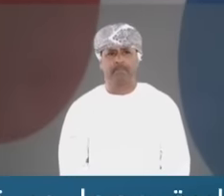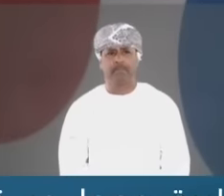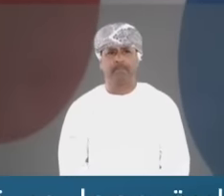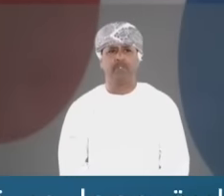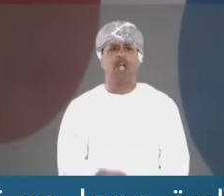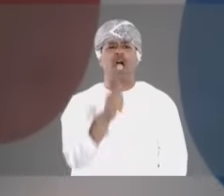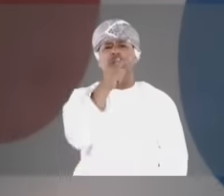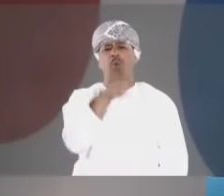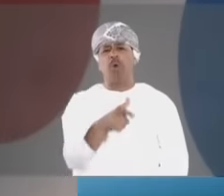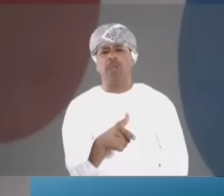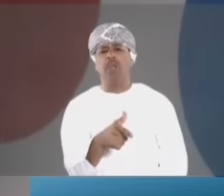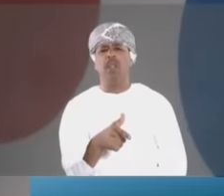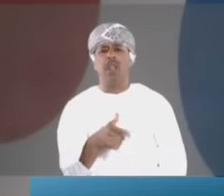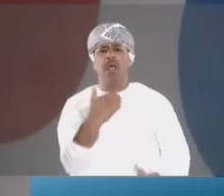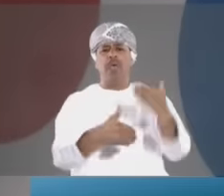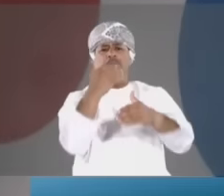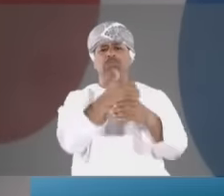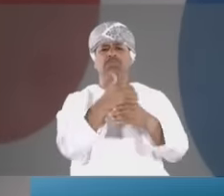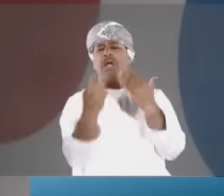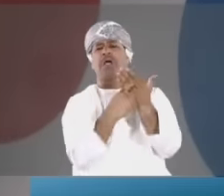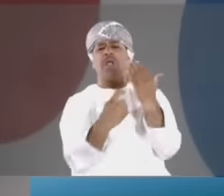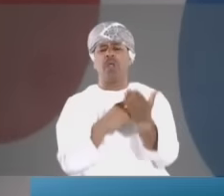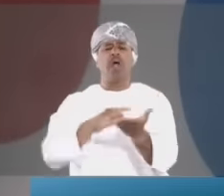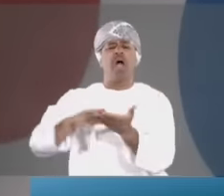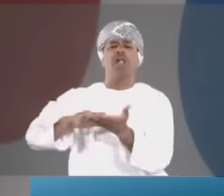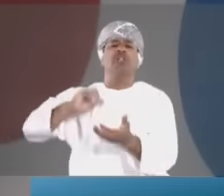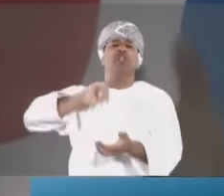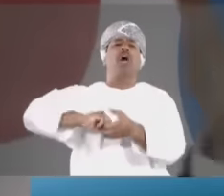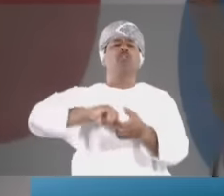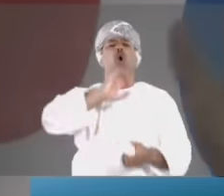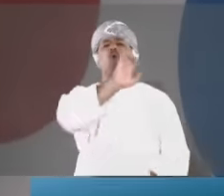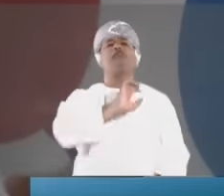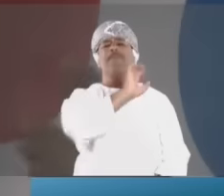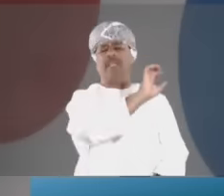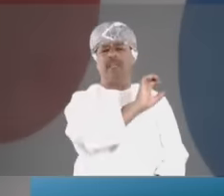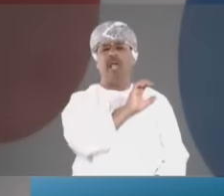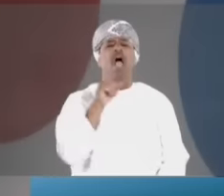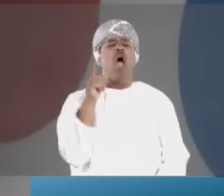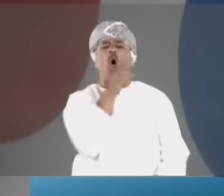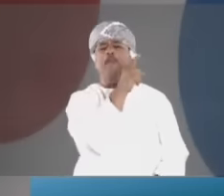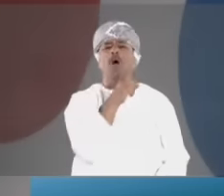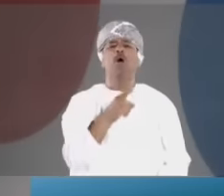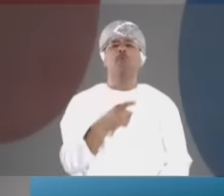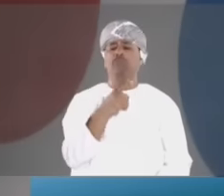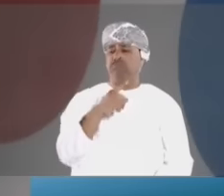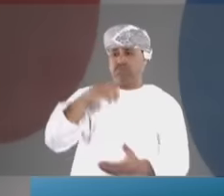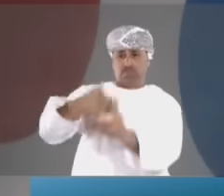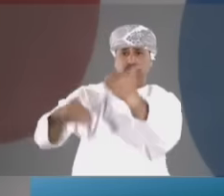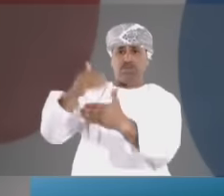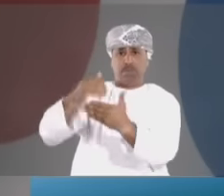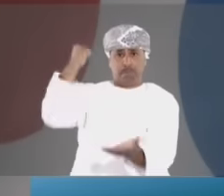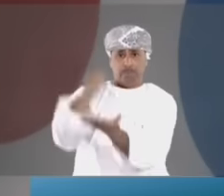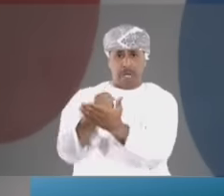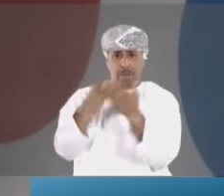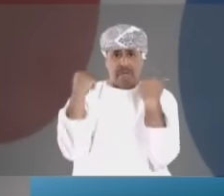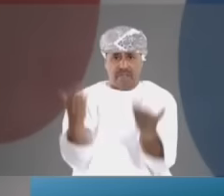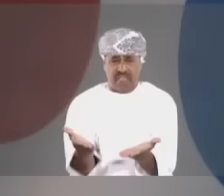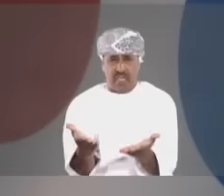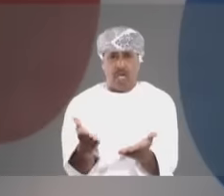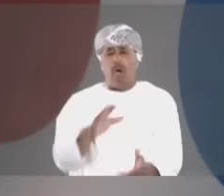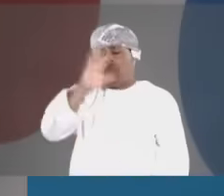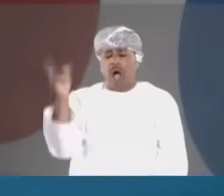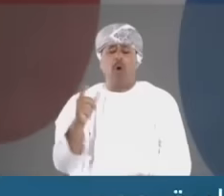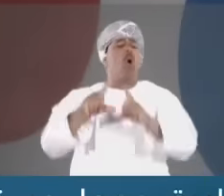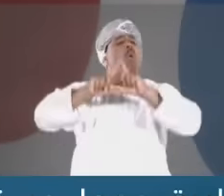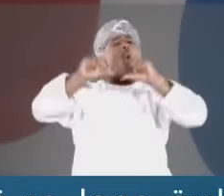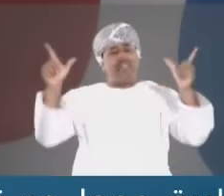بناء غير قانوني يحدث في الأراضي من قبل الاتحاد الأوروبي، إنهم يبنون دون ترخيص. هناك محاولة